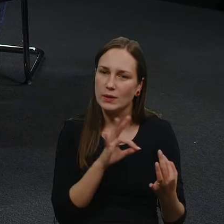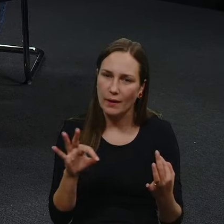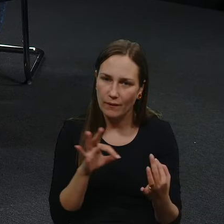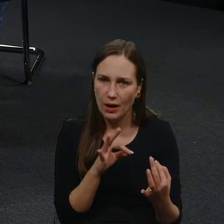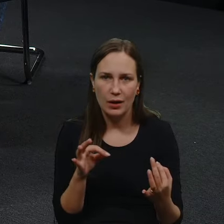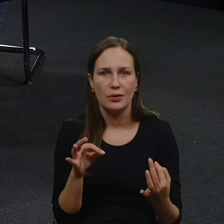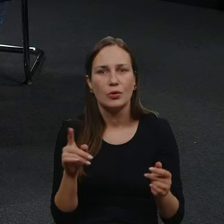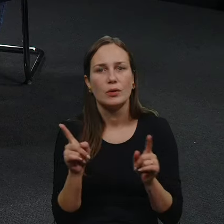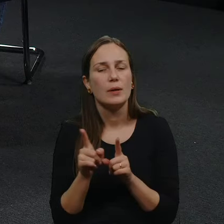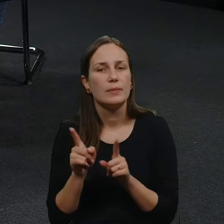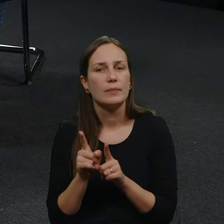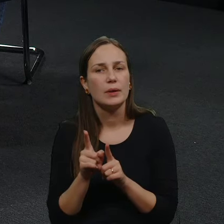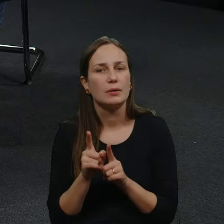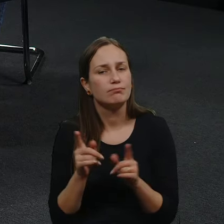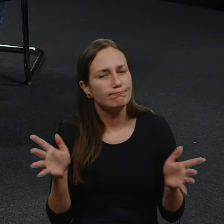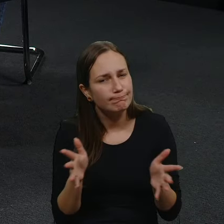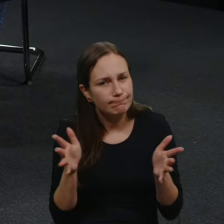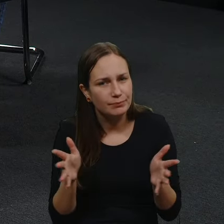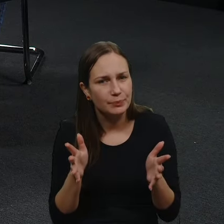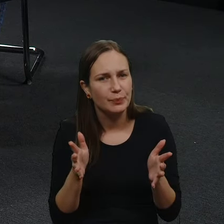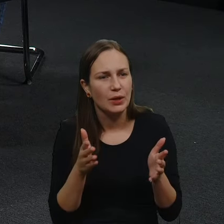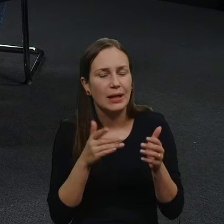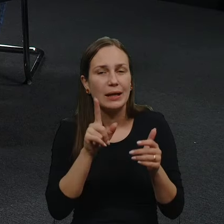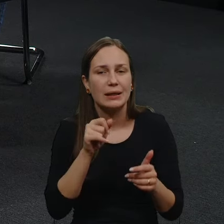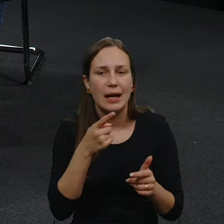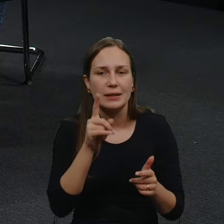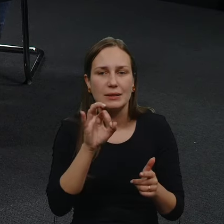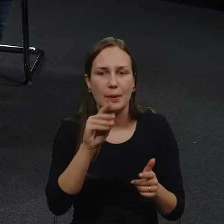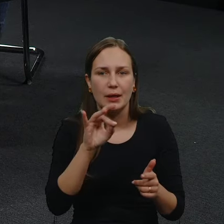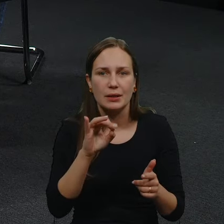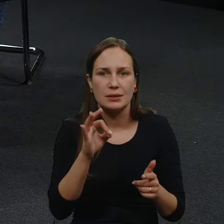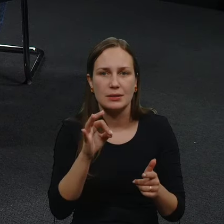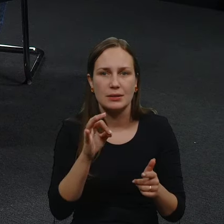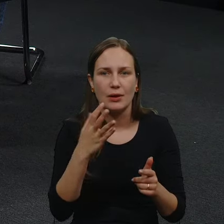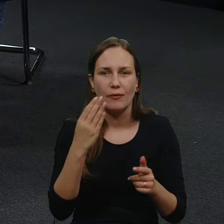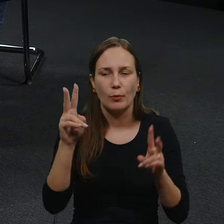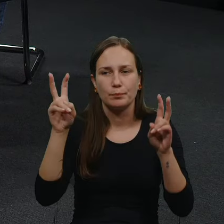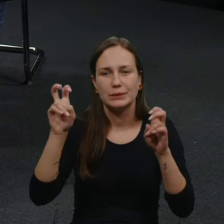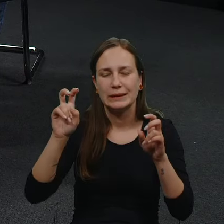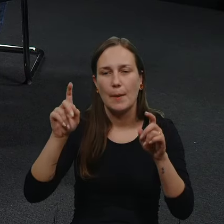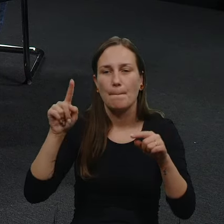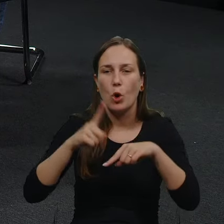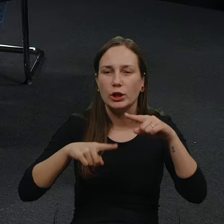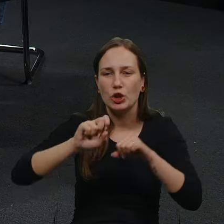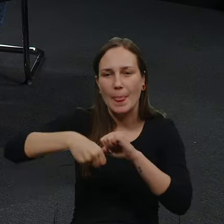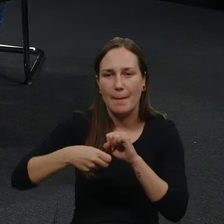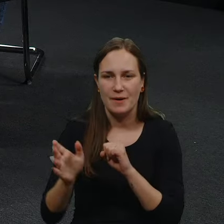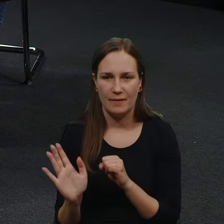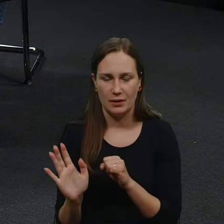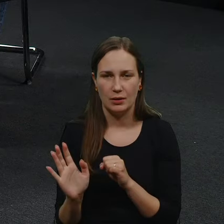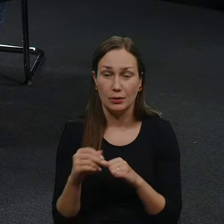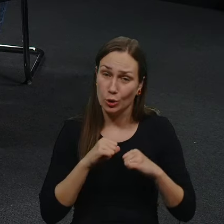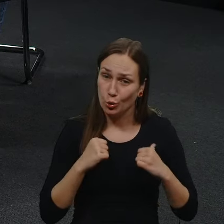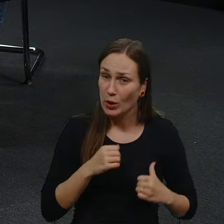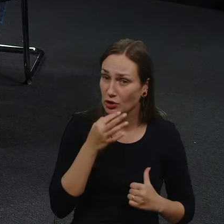konservatoriams ir ragina jų lyderį Gabrielių Landsbergį jos politiškai neprievartauti. Tai čia vėlgi nuoširdžiai tą